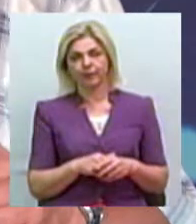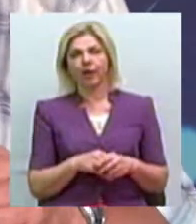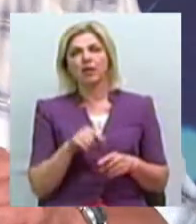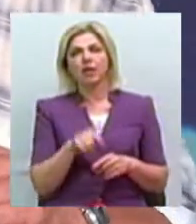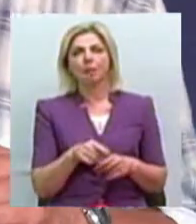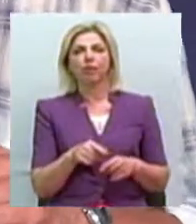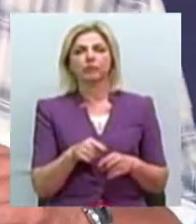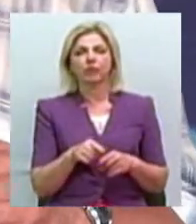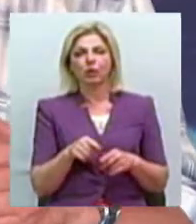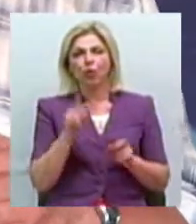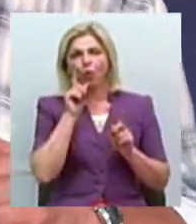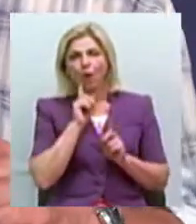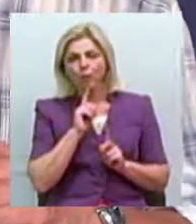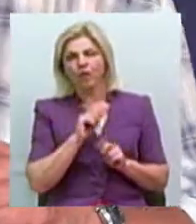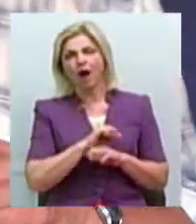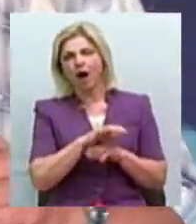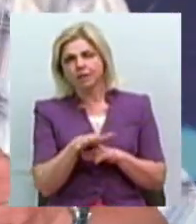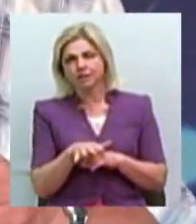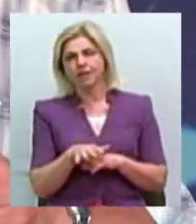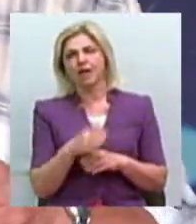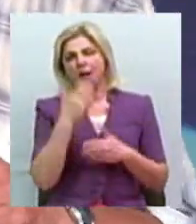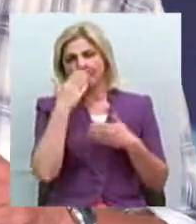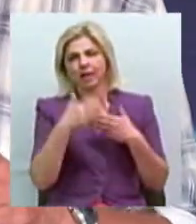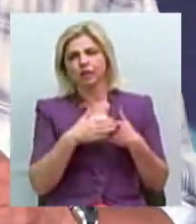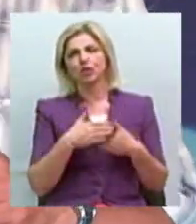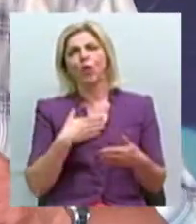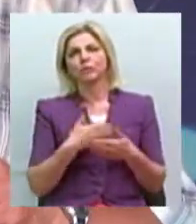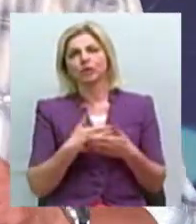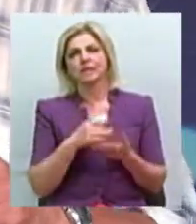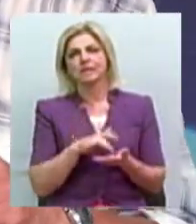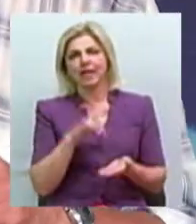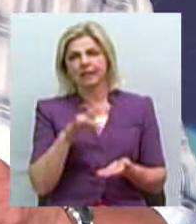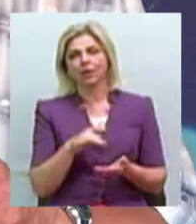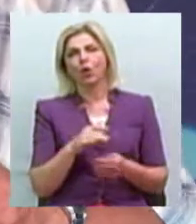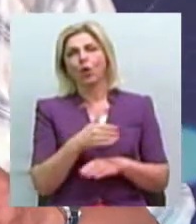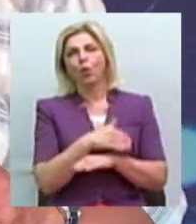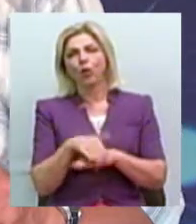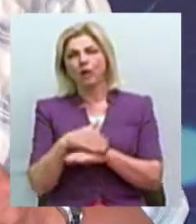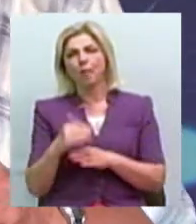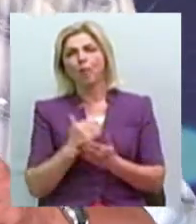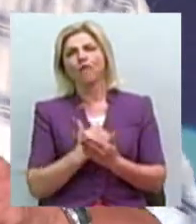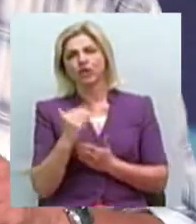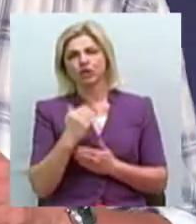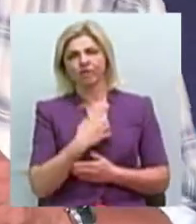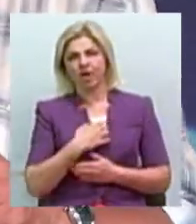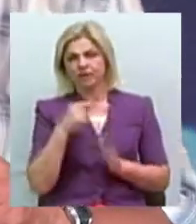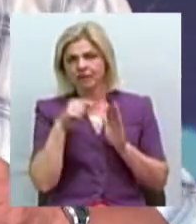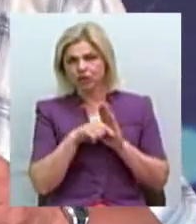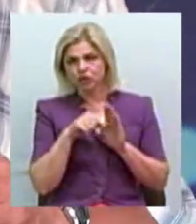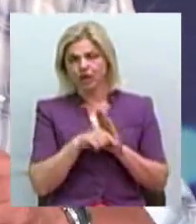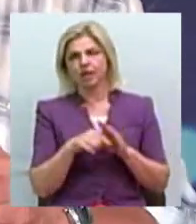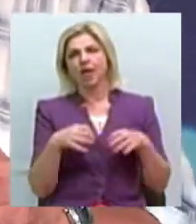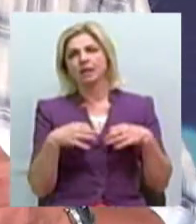коммуникации, где близость общественных центров, улиц повышенного градостроительного значения,